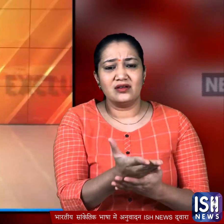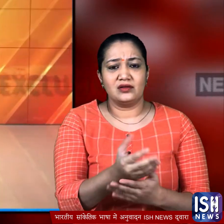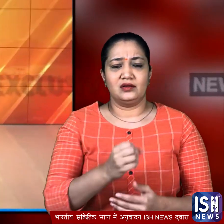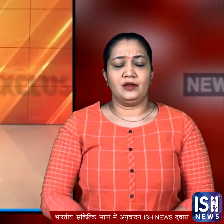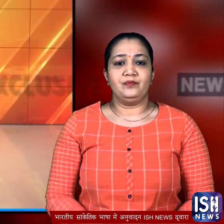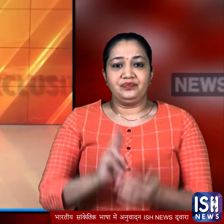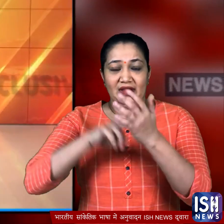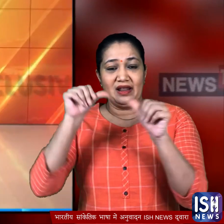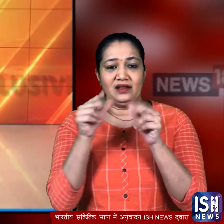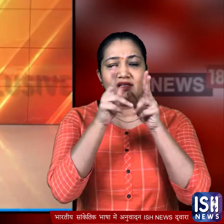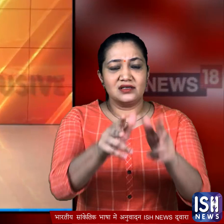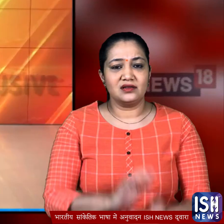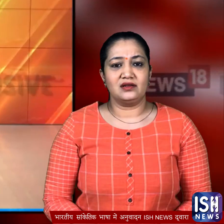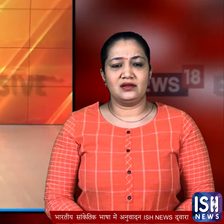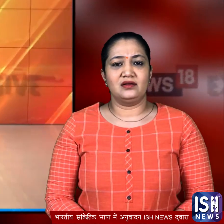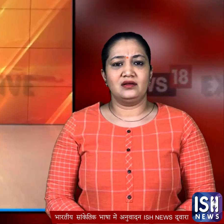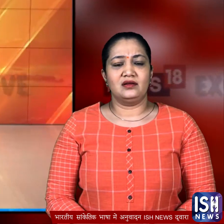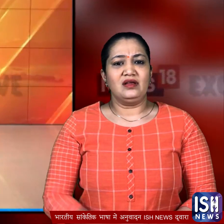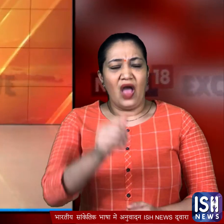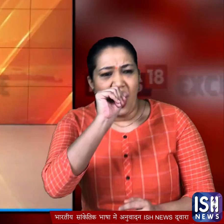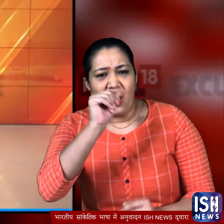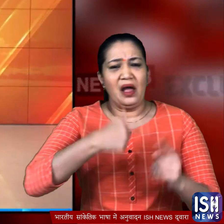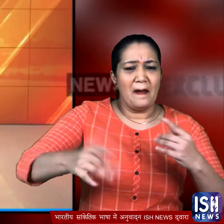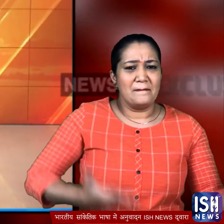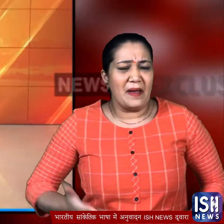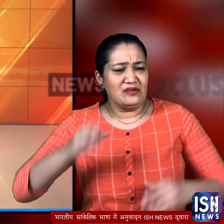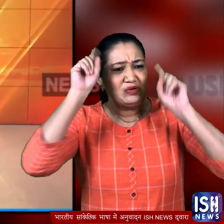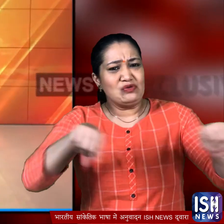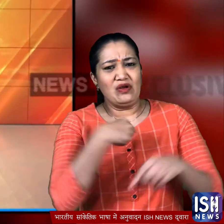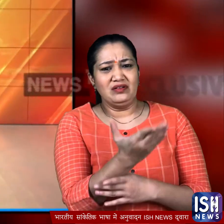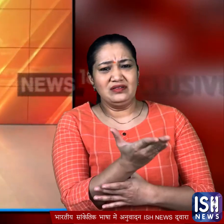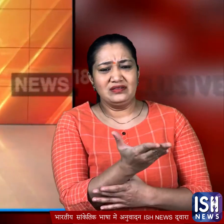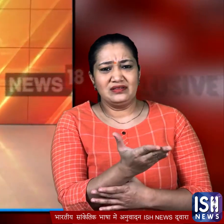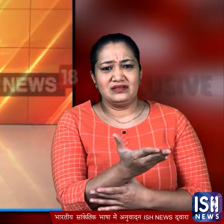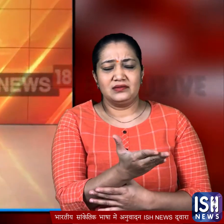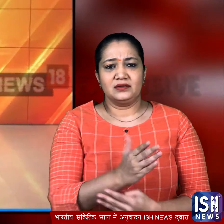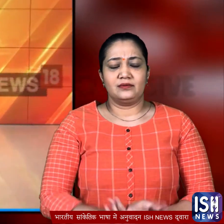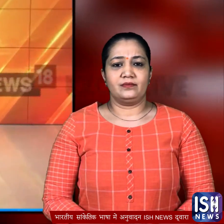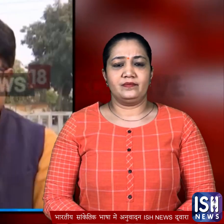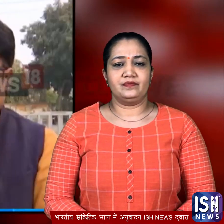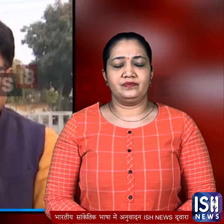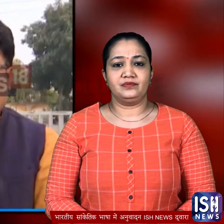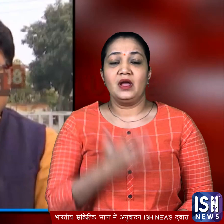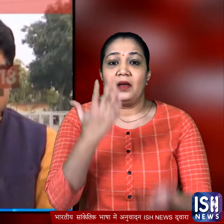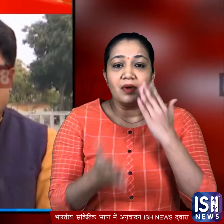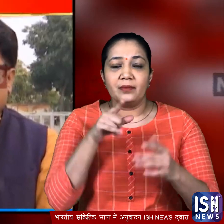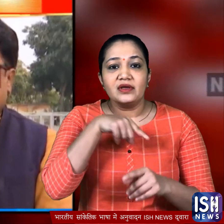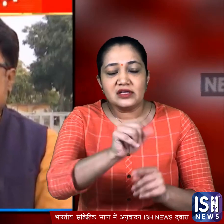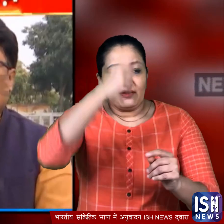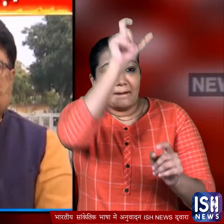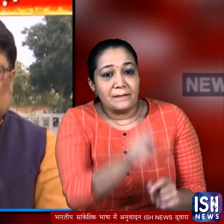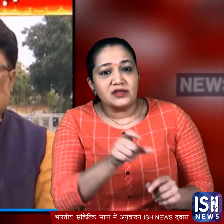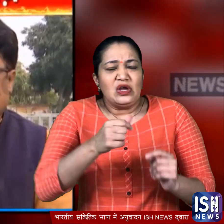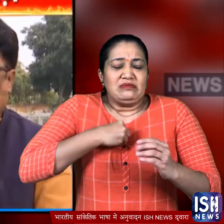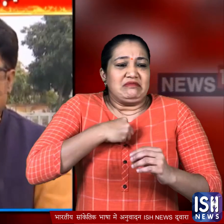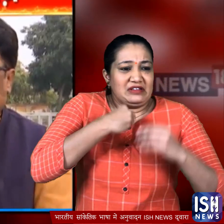साधा। बीजेपी नेता निखिल आनंद ने श्याम बहादुर के पियक्कड़ सम्मेलन वाले बयान पर तीखा तंज कसा। हो सकता है उनकी